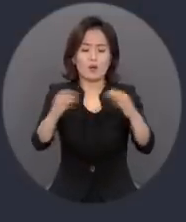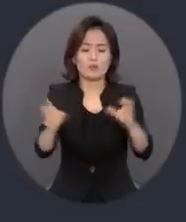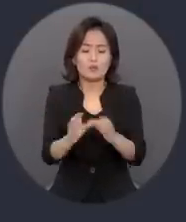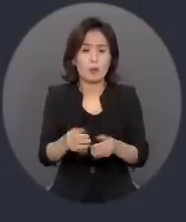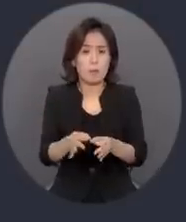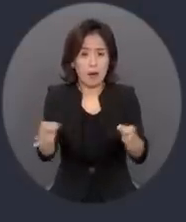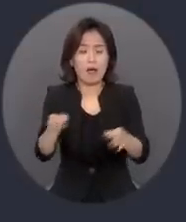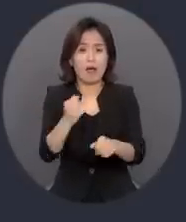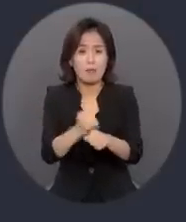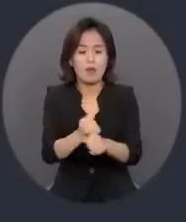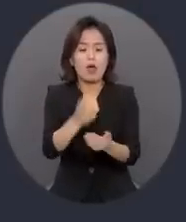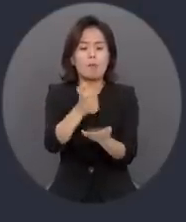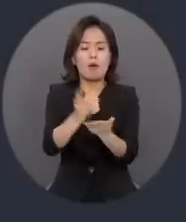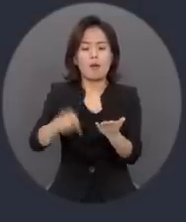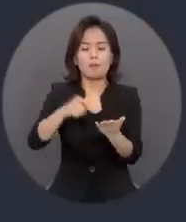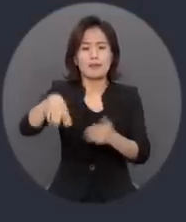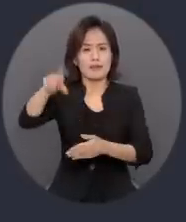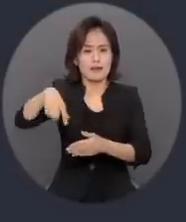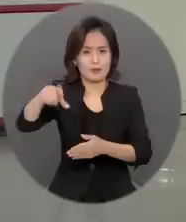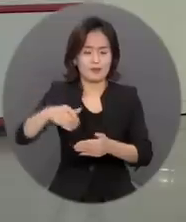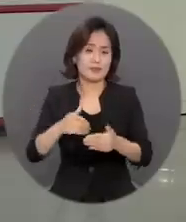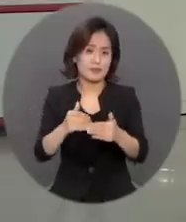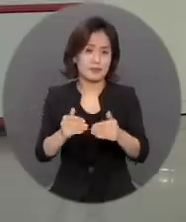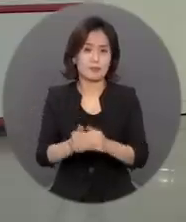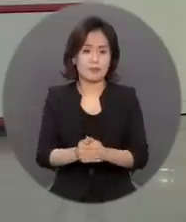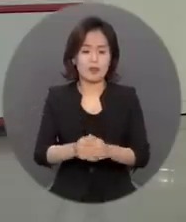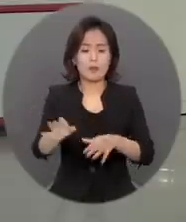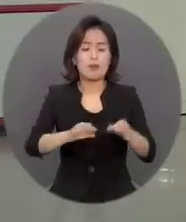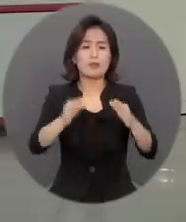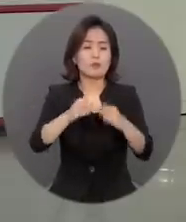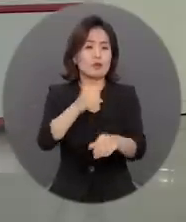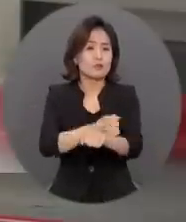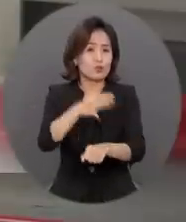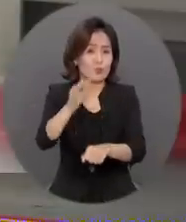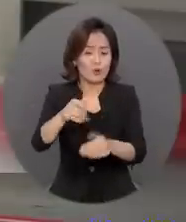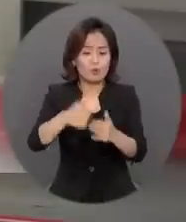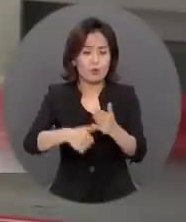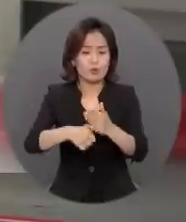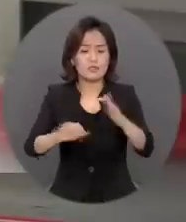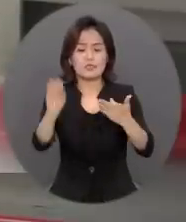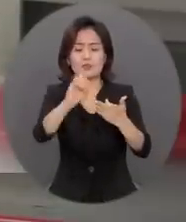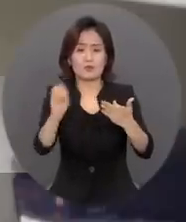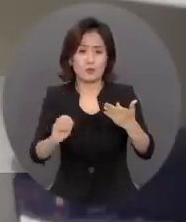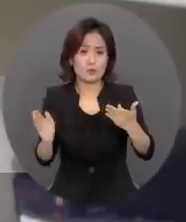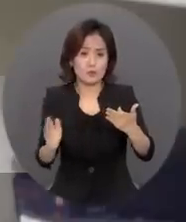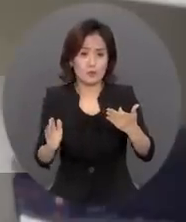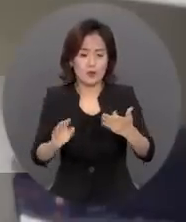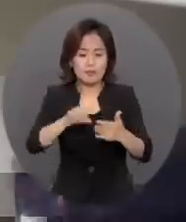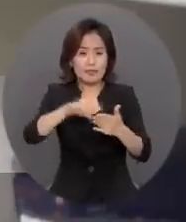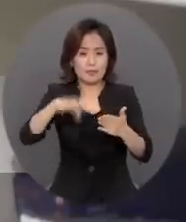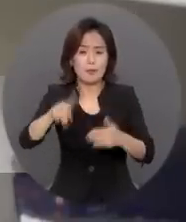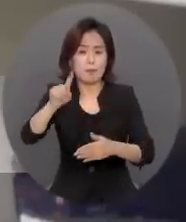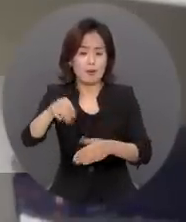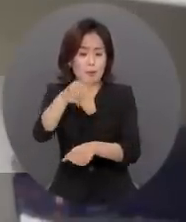청구하면 부서별 법인카드로 결제하는 구조입니다. 매점의 수수료는 물품 가액의 19% 수준. 세금으로